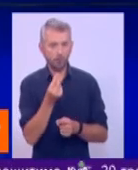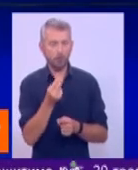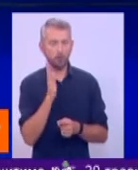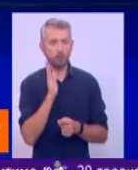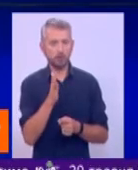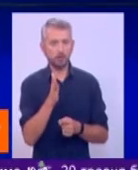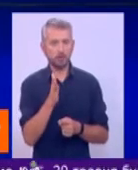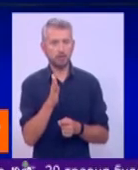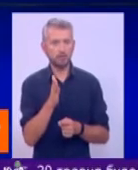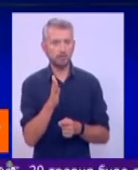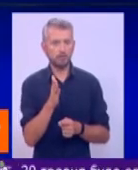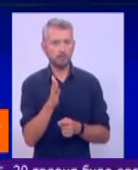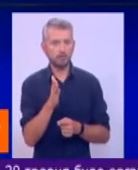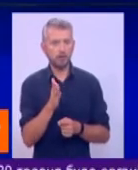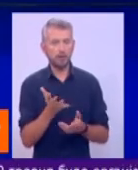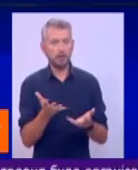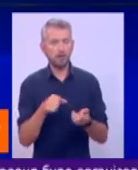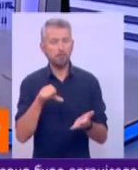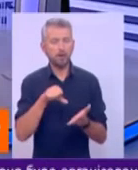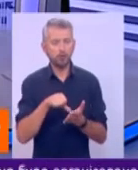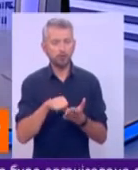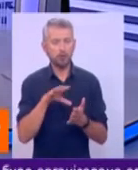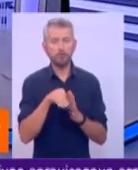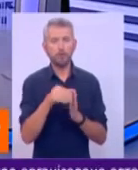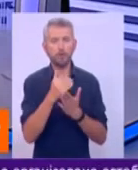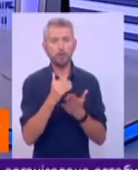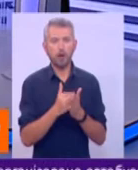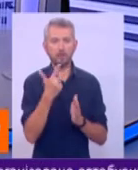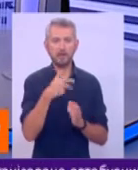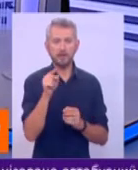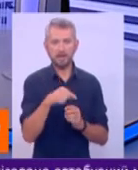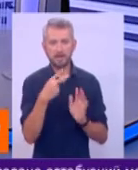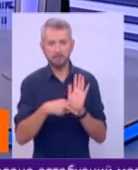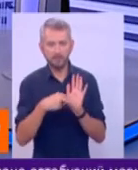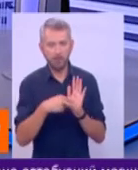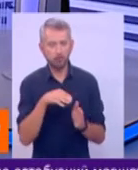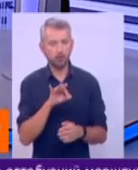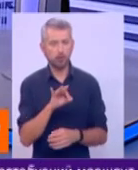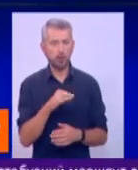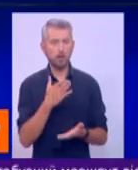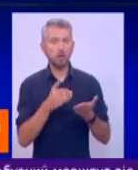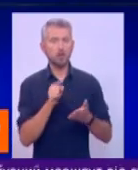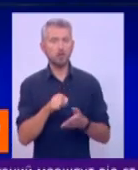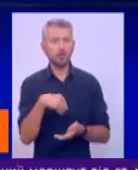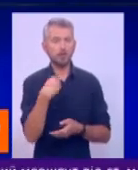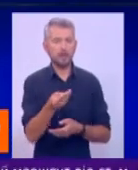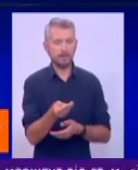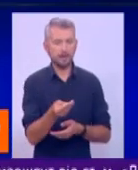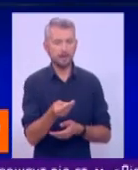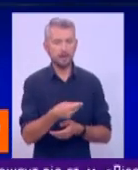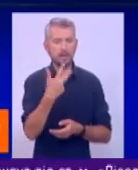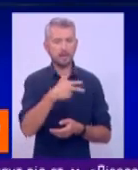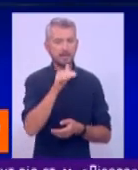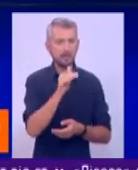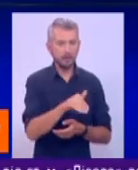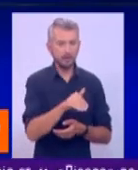будете приймати участь у програмі 30 на 70, наприклад, то якщо ви дасте 30